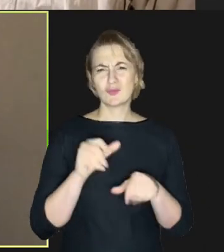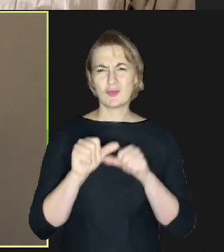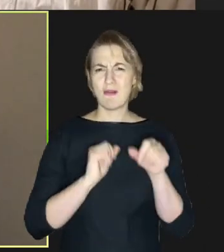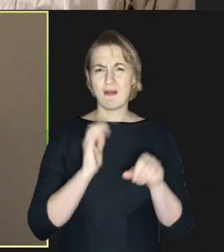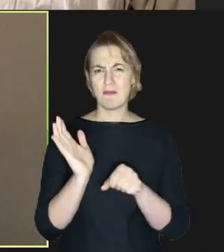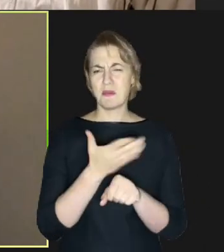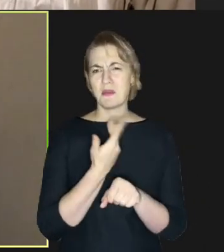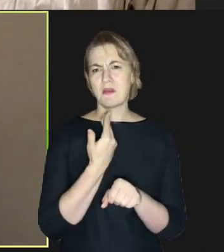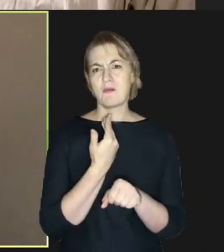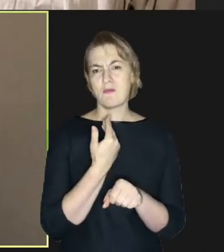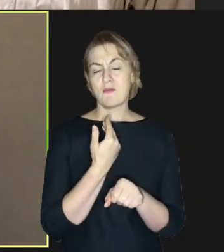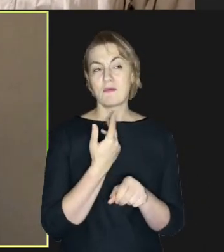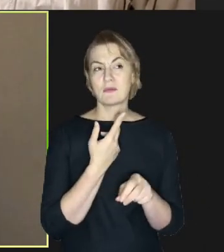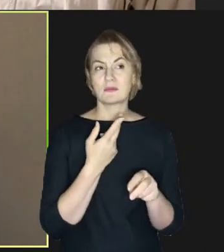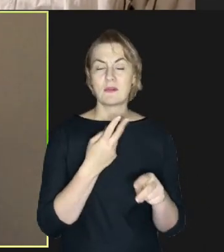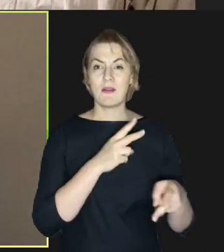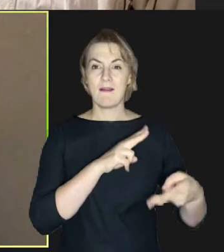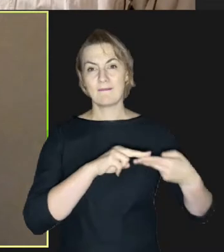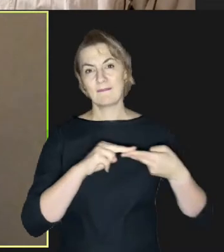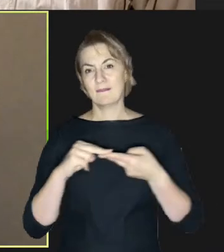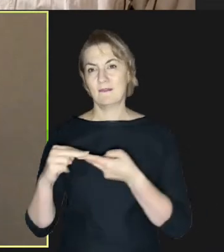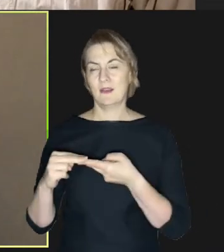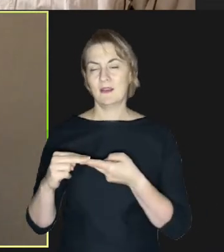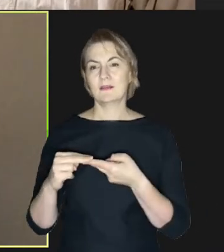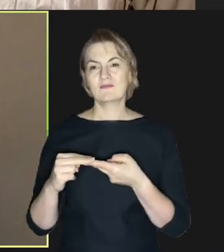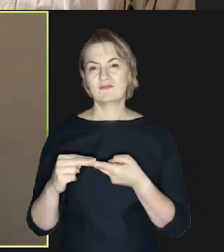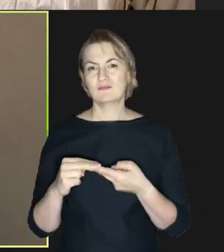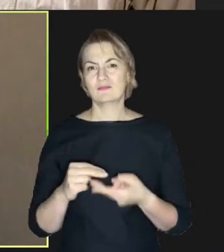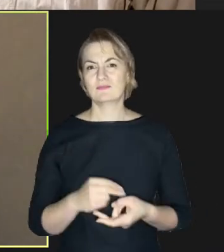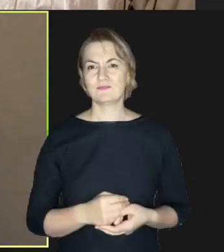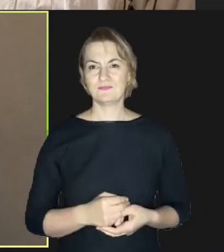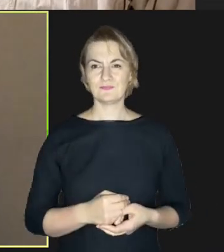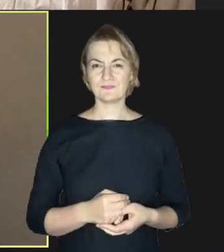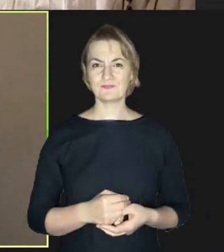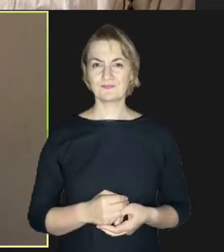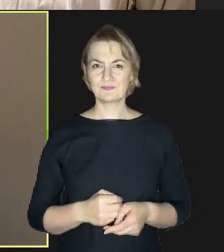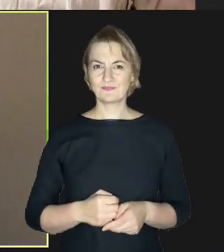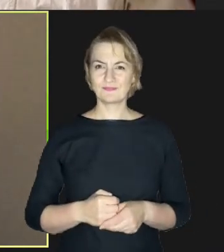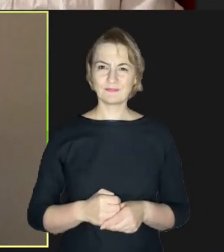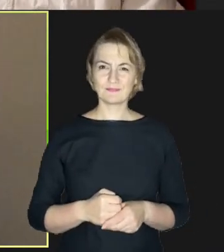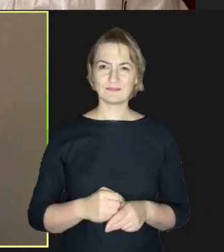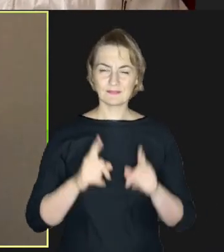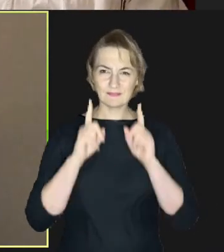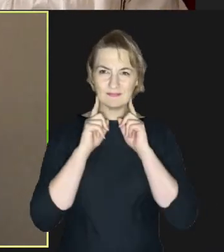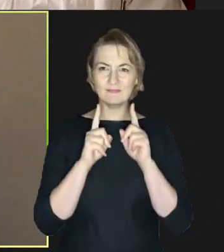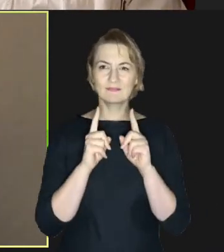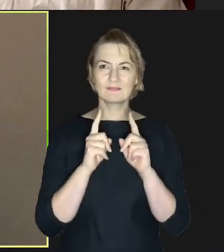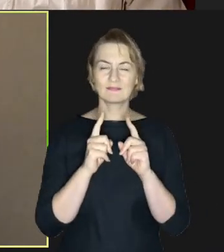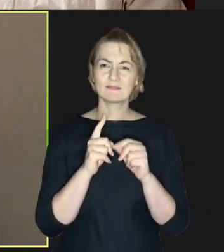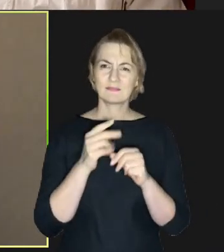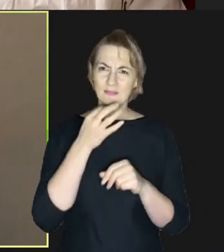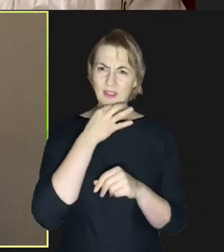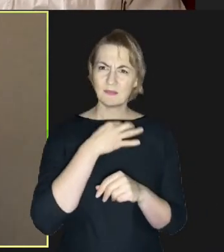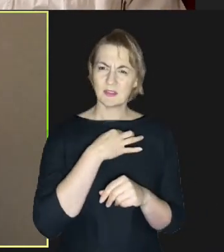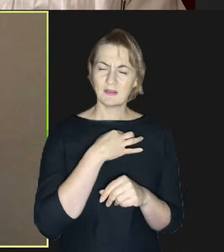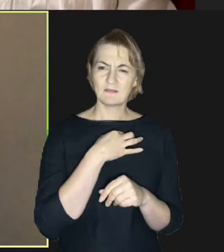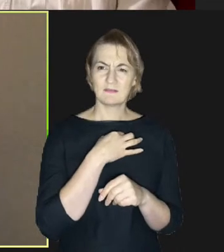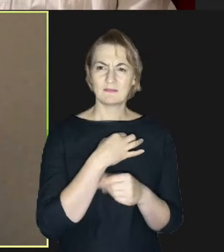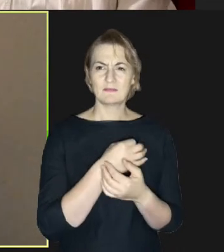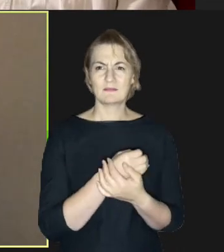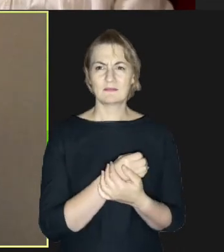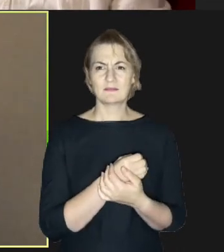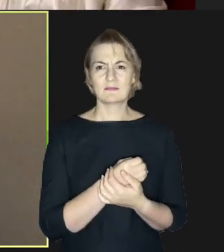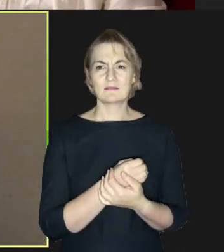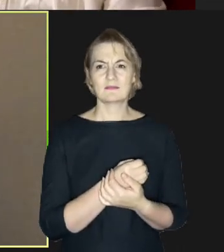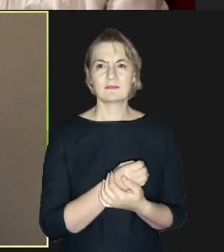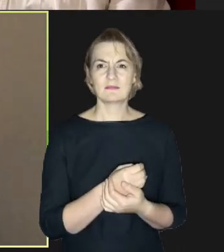ja do tego wróciłem, prawda? Bo to tak naprawdę to jest pytanie, które mistrz Zen